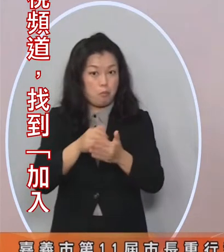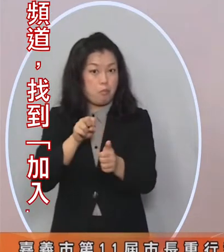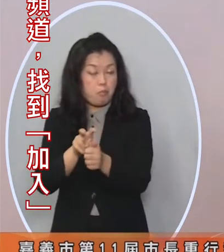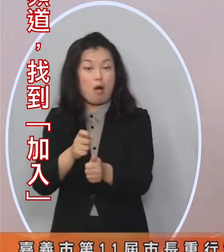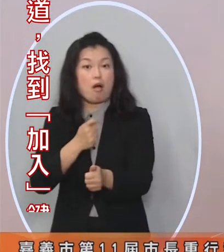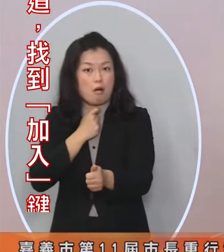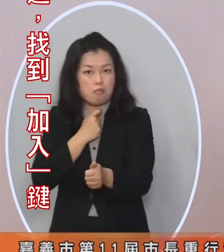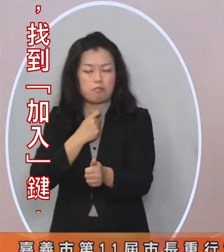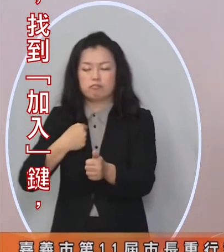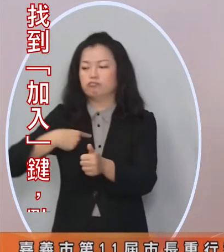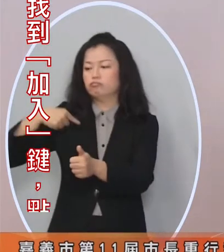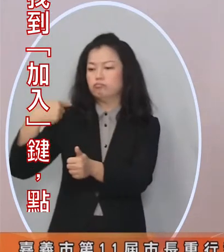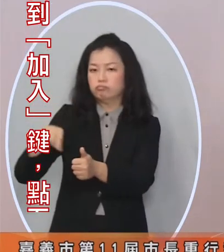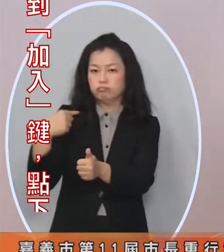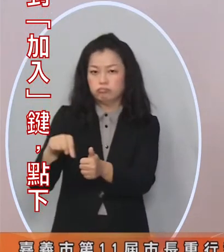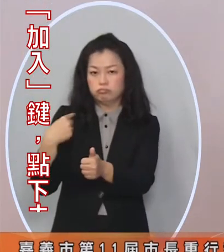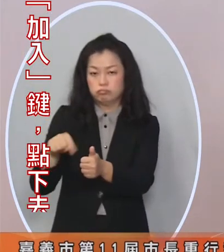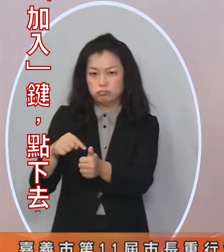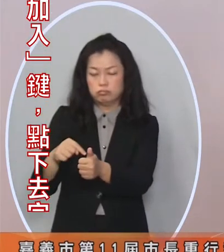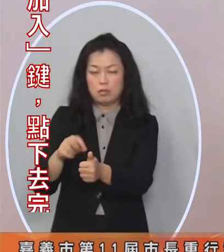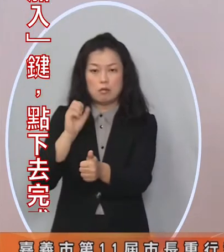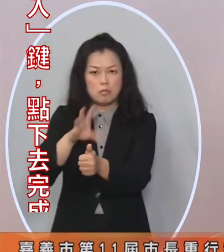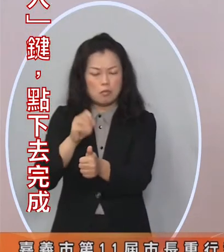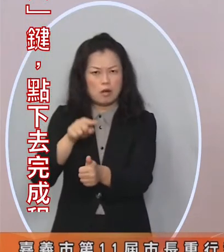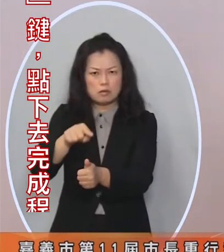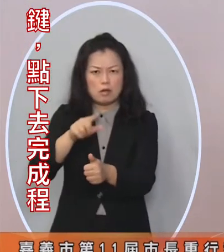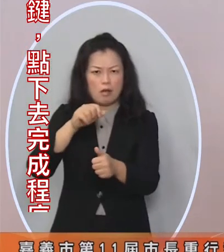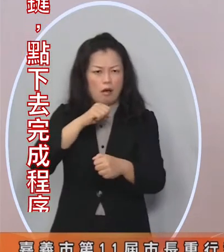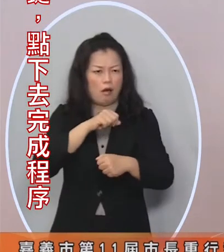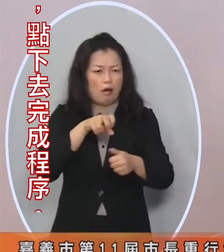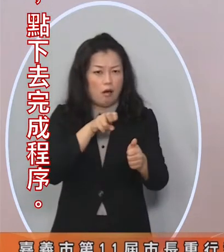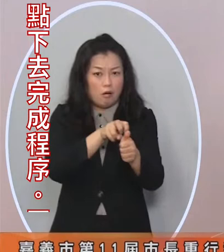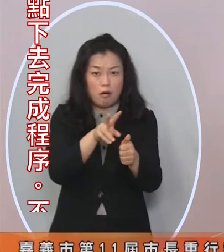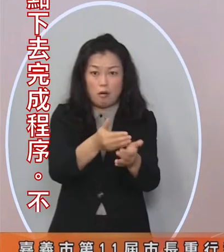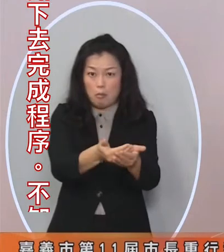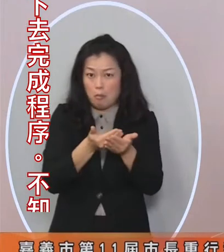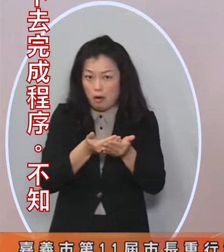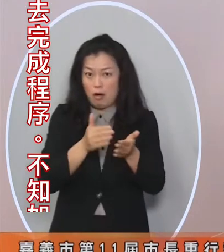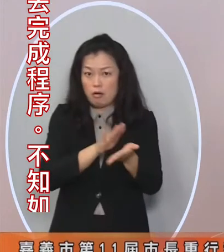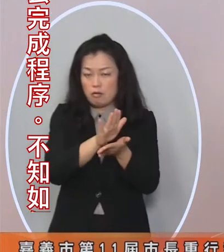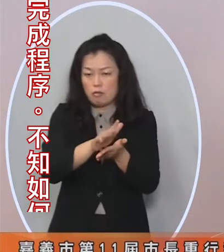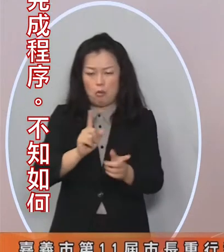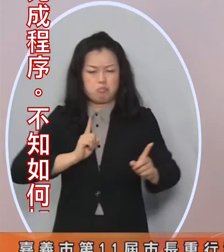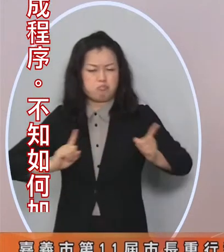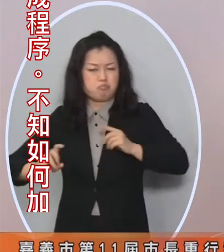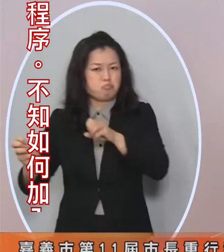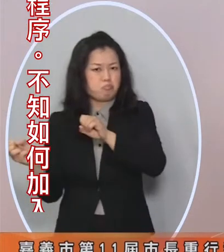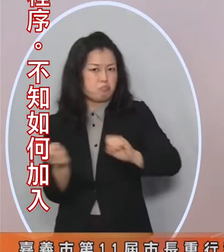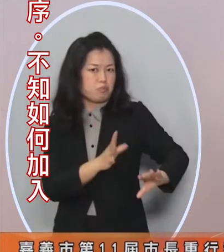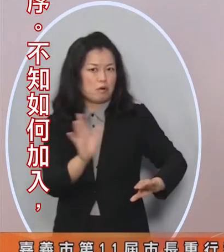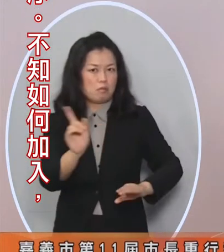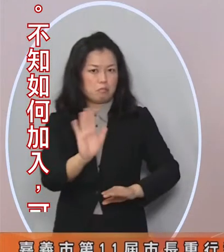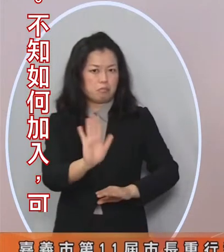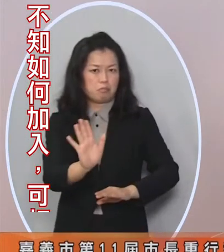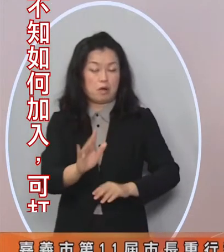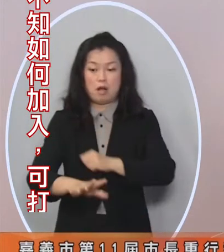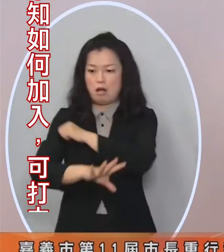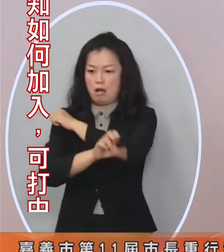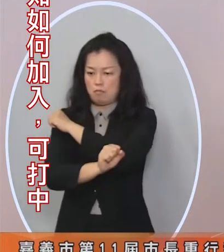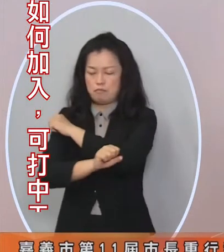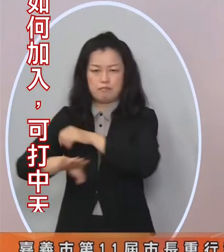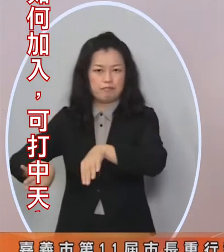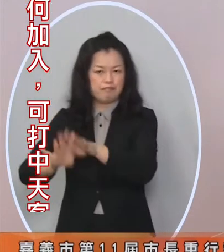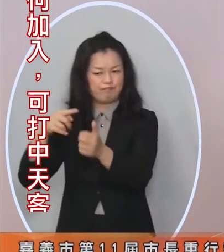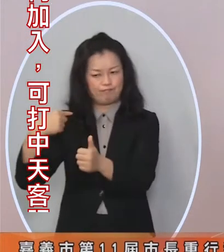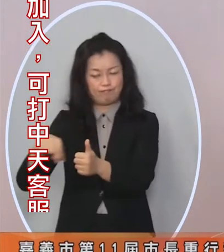教育，避免他们随意的弃养，从根源做起，改善嘉义市流浪动